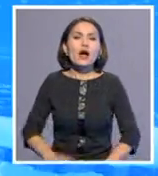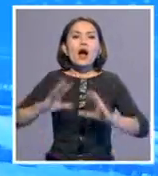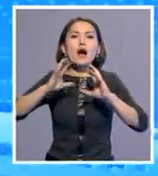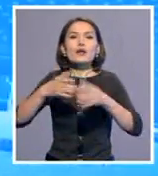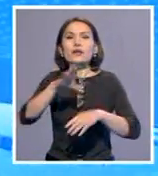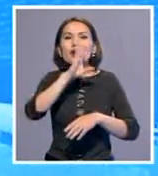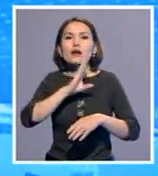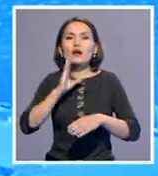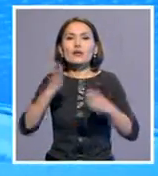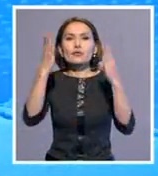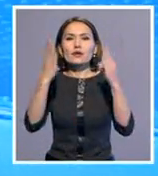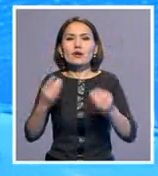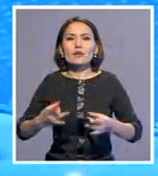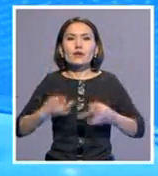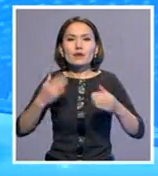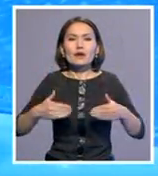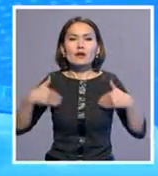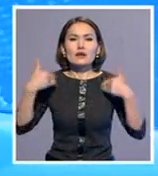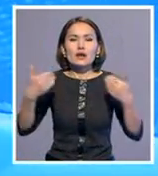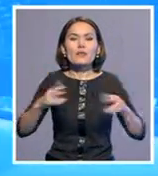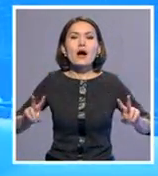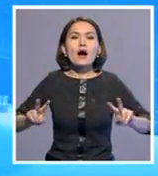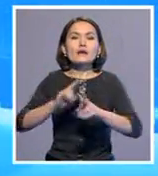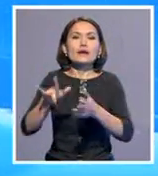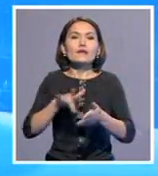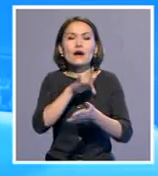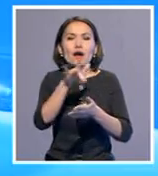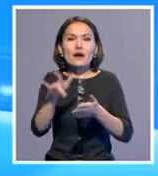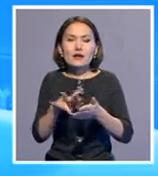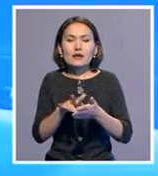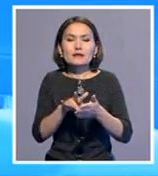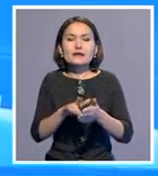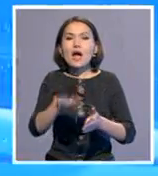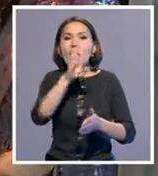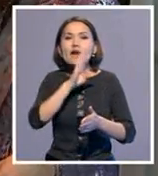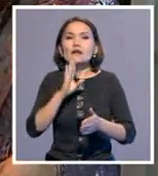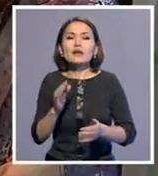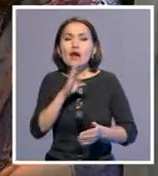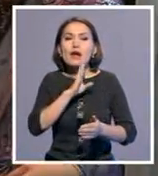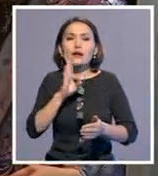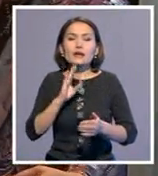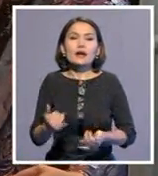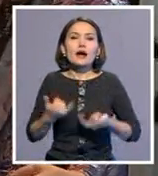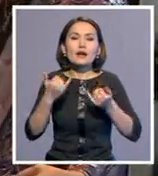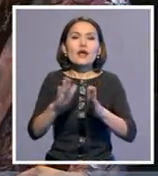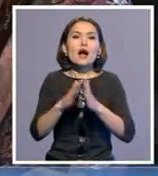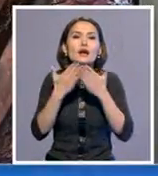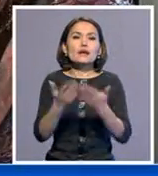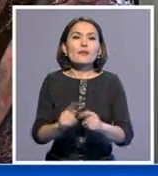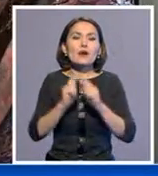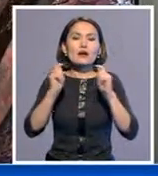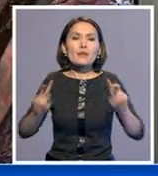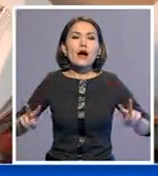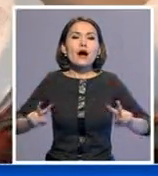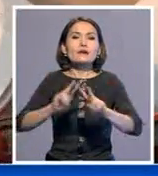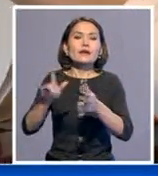Халықаралық әйелдер күніне орай Елордада Астана әйел келбеті атты кітап жарық көрді. Басылымның тұсаукесер рәсіміне оның кейіпкерлері мен Астанамыздың